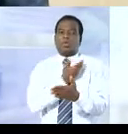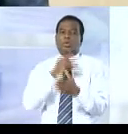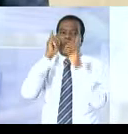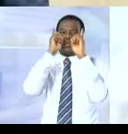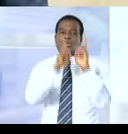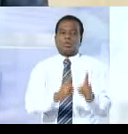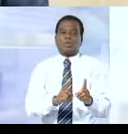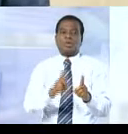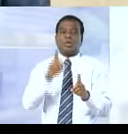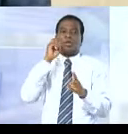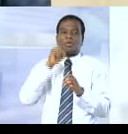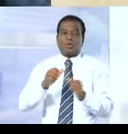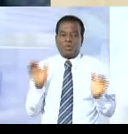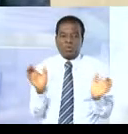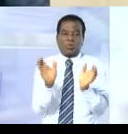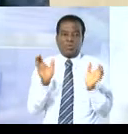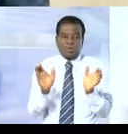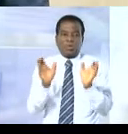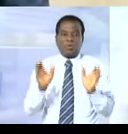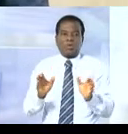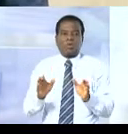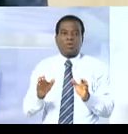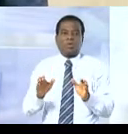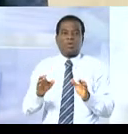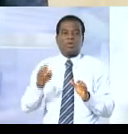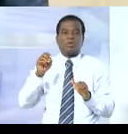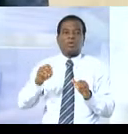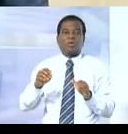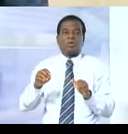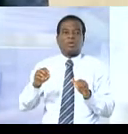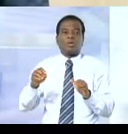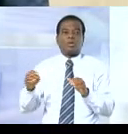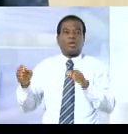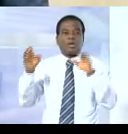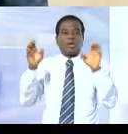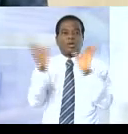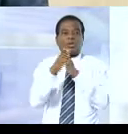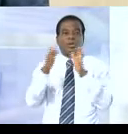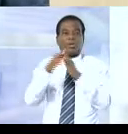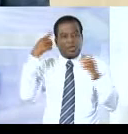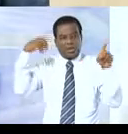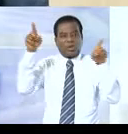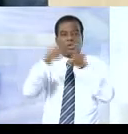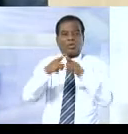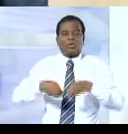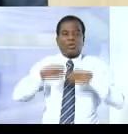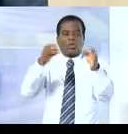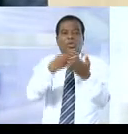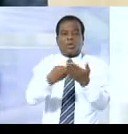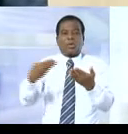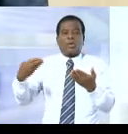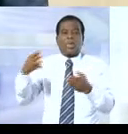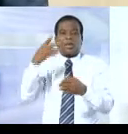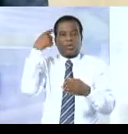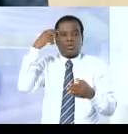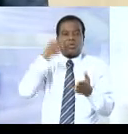décision de redynamiser, de revitaliser le Conseil de l'Entente, de lui donner les moyens et pour